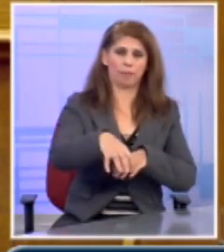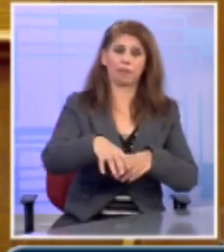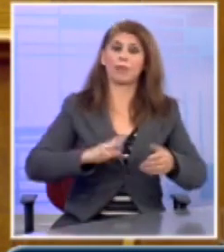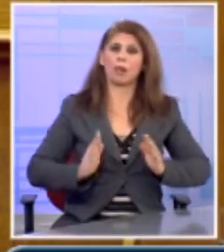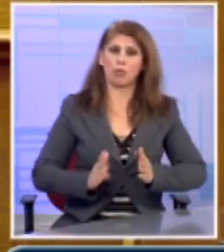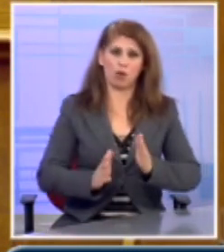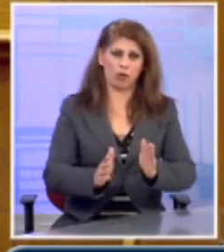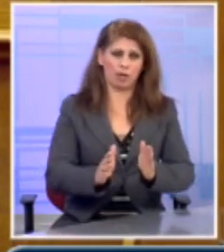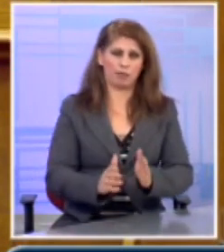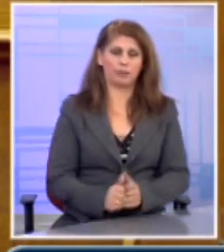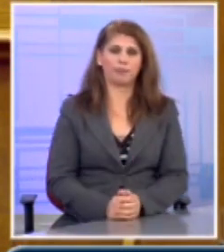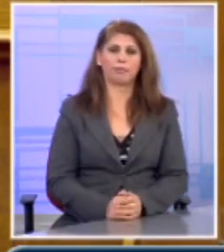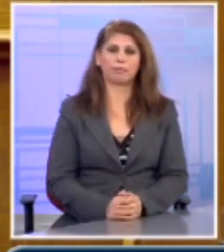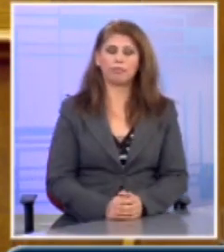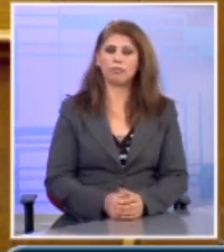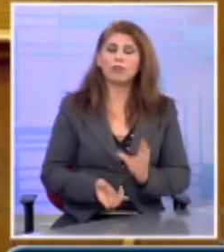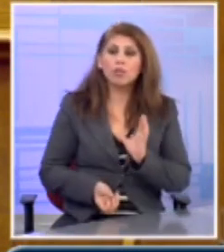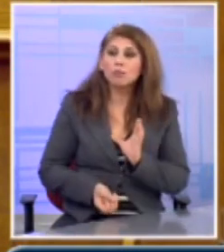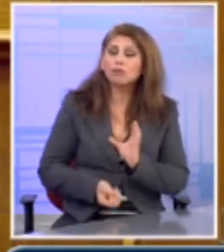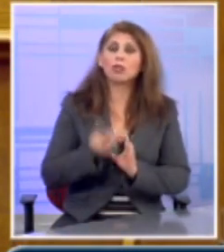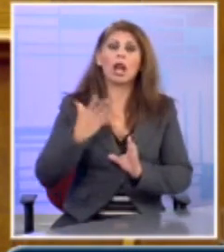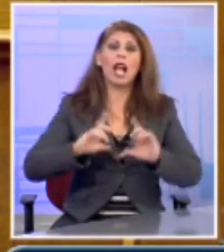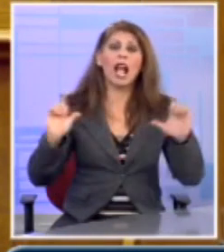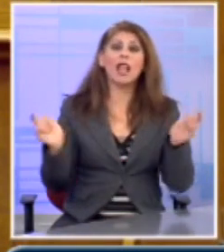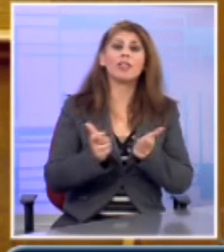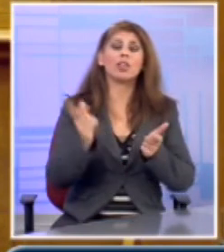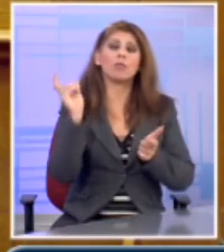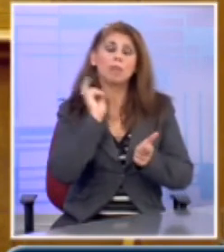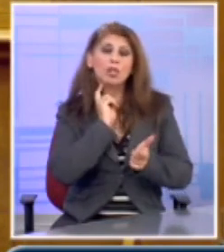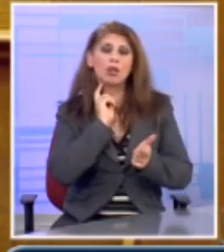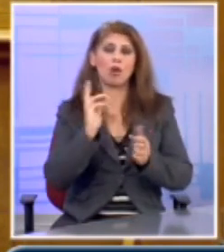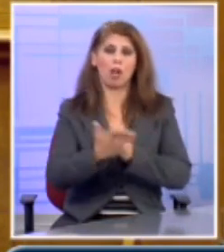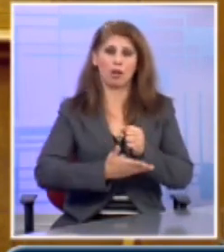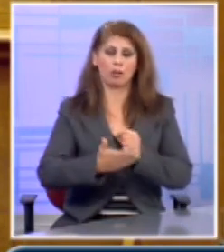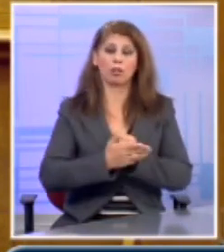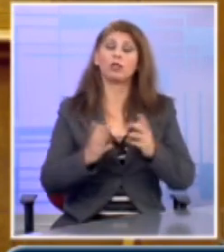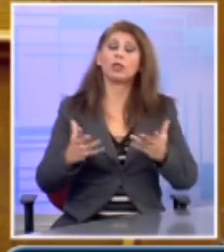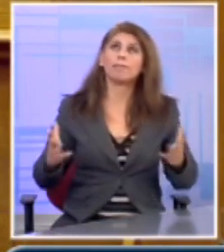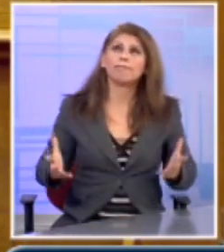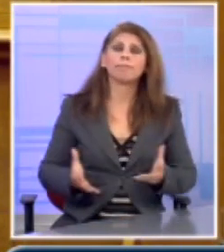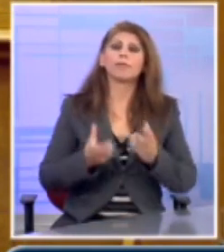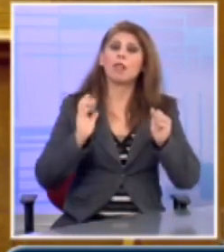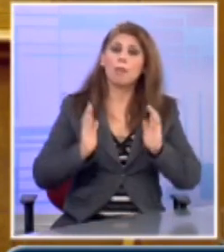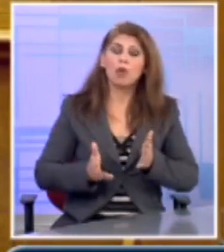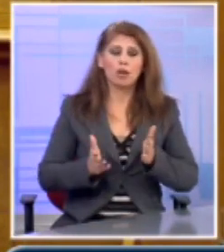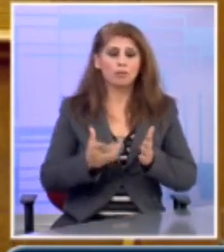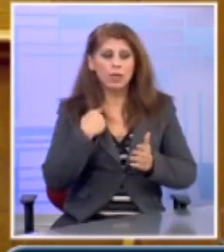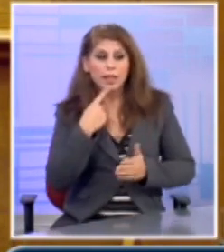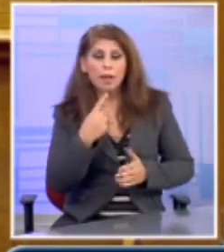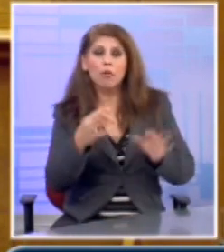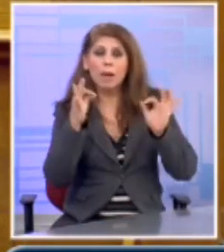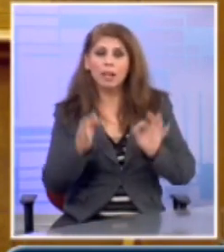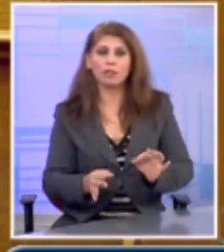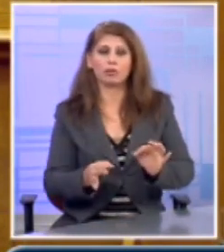Προχωράμε στην επικαιροποίηση του Εθνικού Μητρώου Αγροτών, ώστε επιτέλους να μπορέσουμε να προσδιορίσουμε